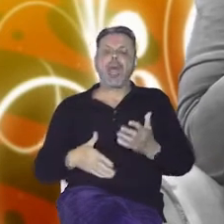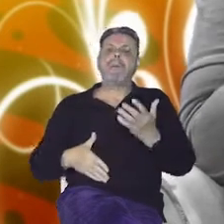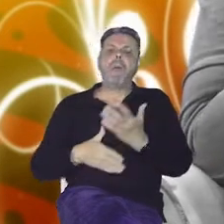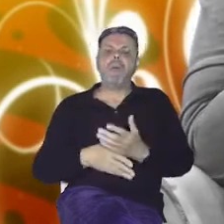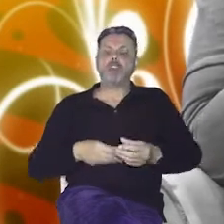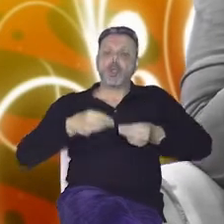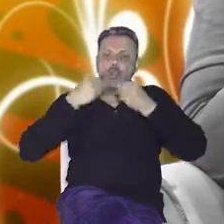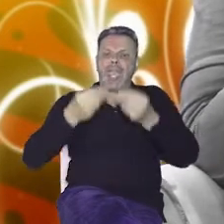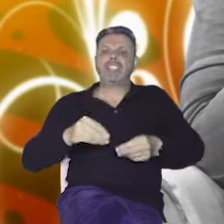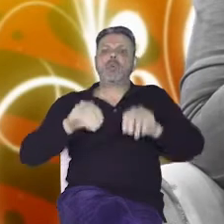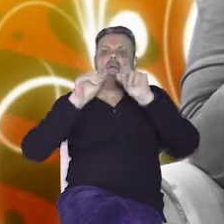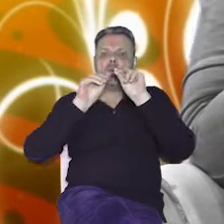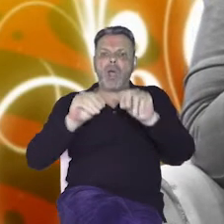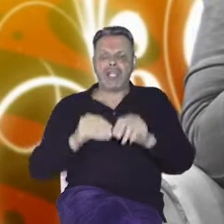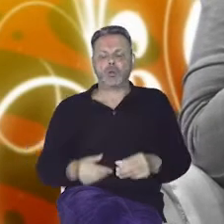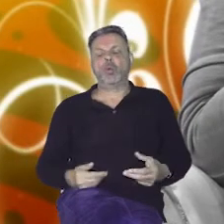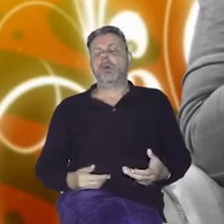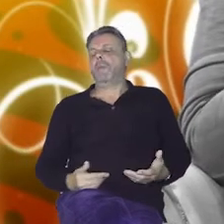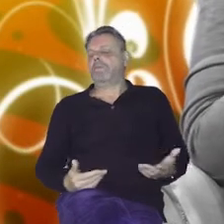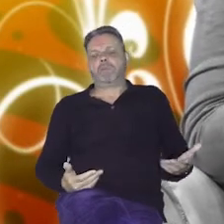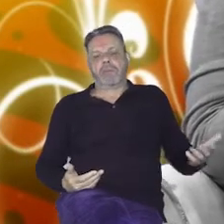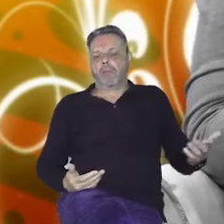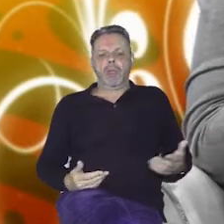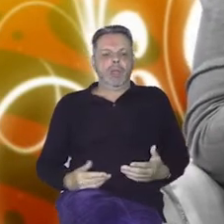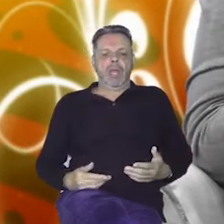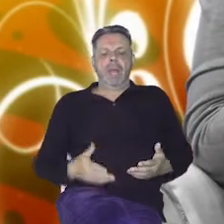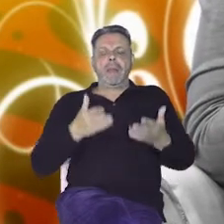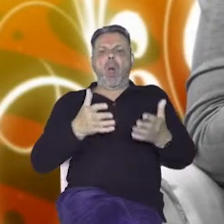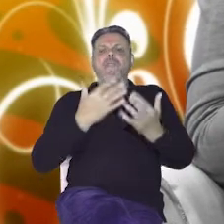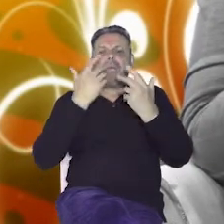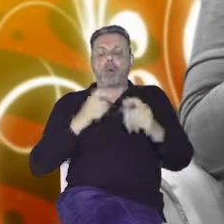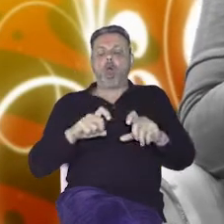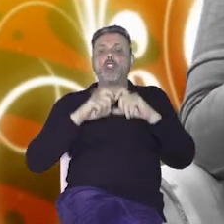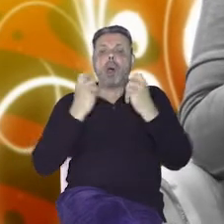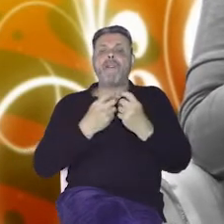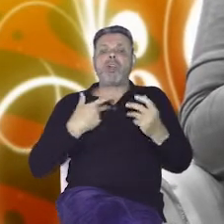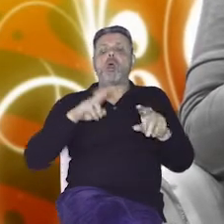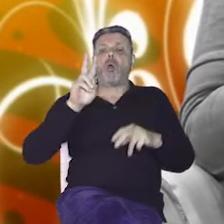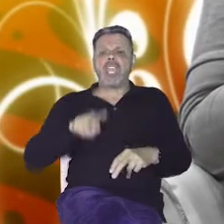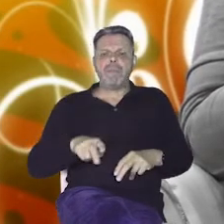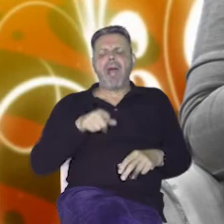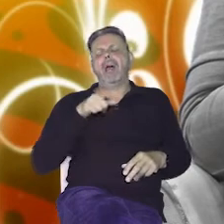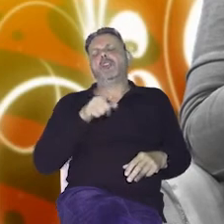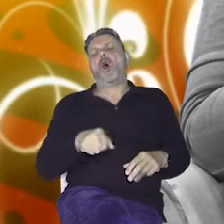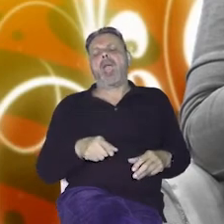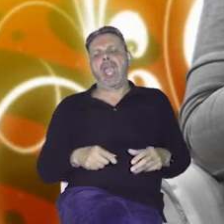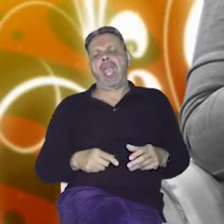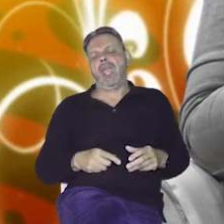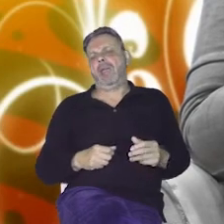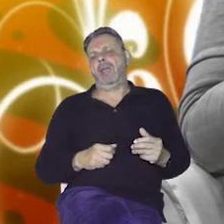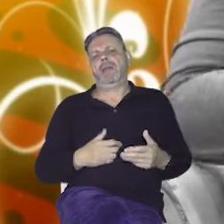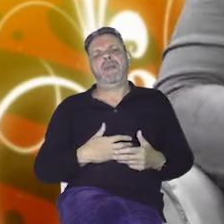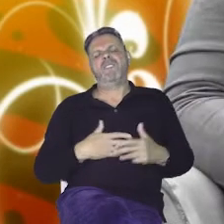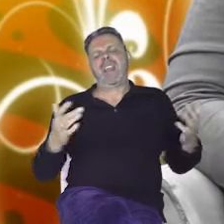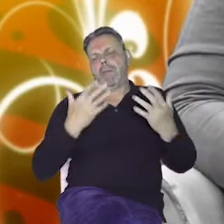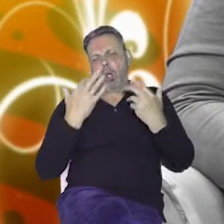sugestiju, edukaciju od nas, upute. Dakle, na ovaj broj domova koliko ih ima, to je stvarno jako, jako veliki problem.